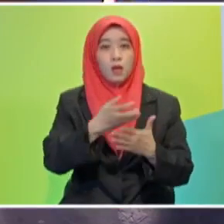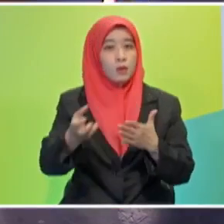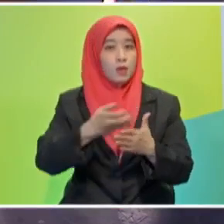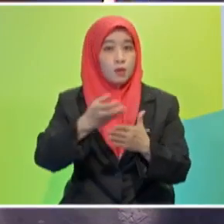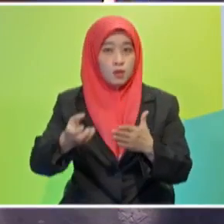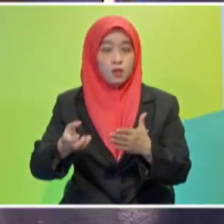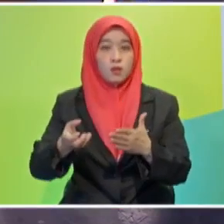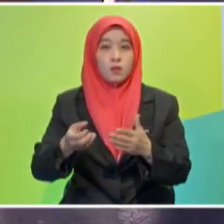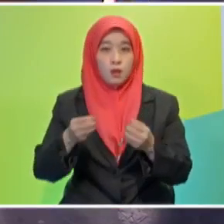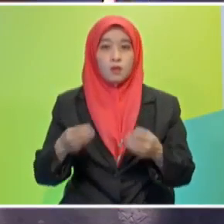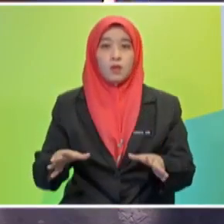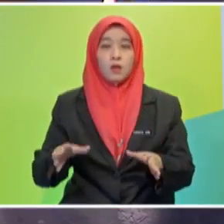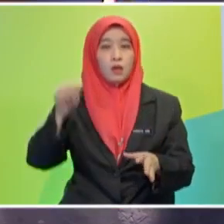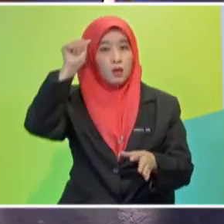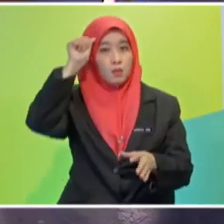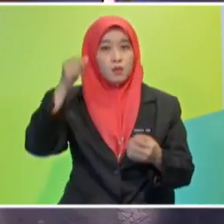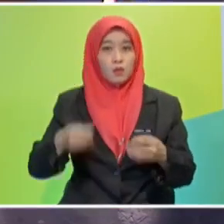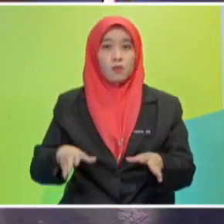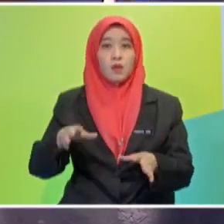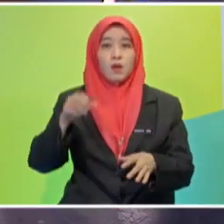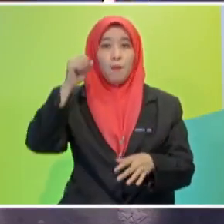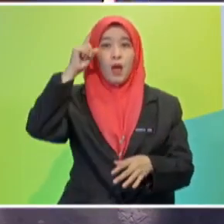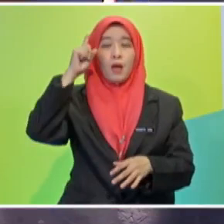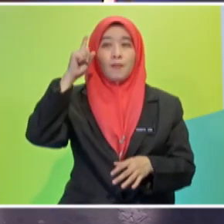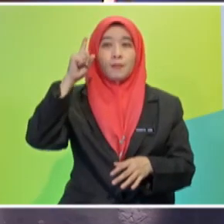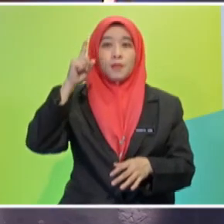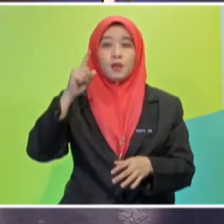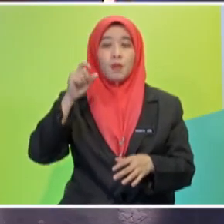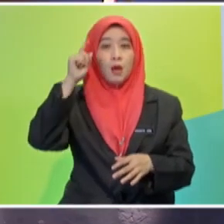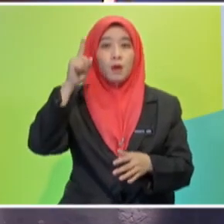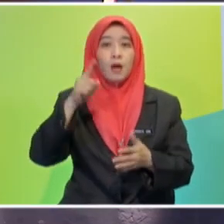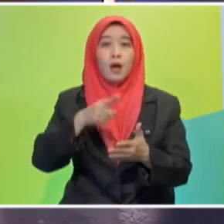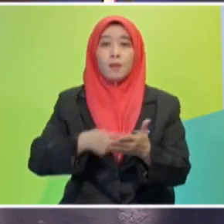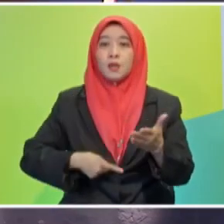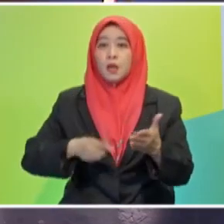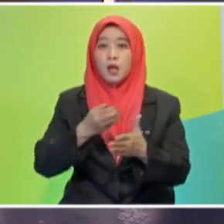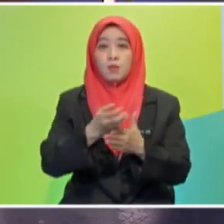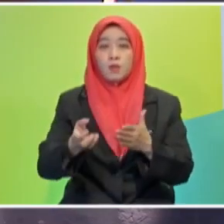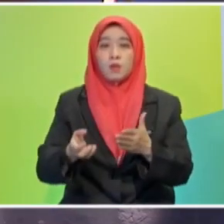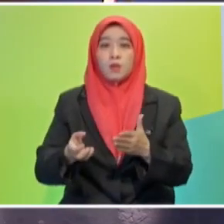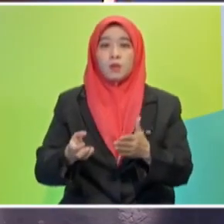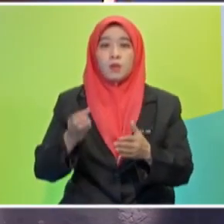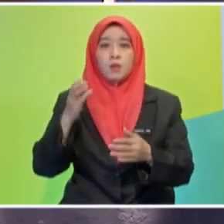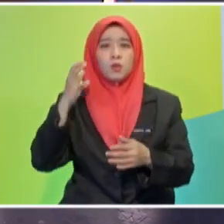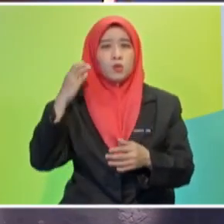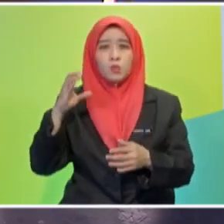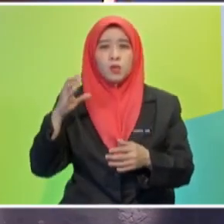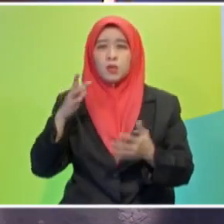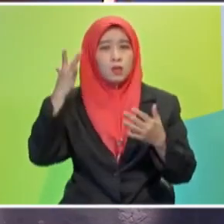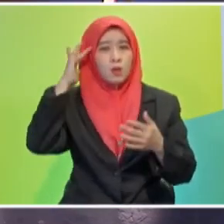sangat jelas. Okey. Satu persatu komponen yang ada dekat mesin basuh. Cuma cikgu, saya tak tahulah apa